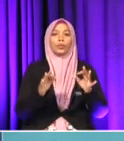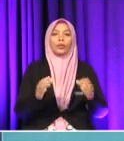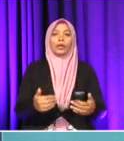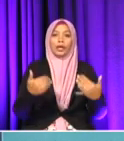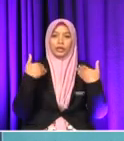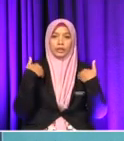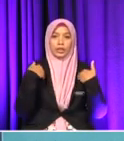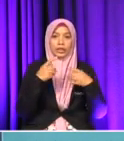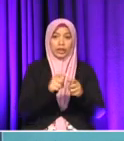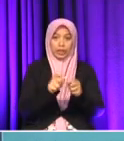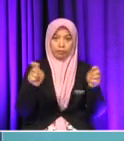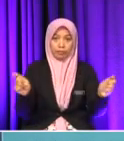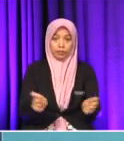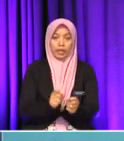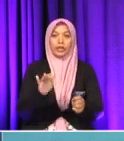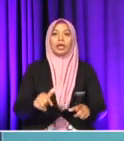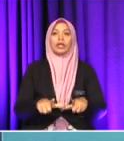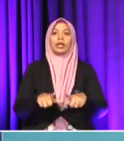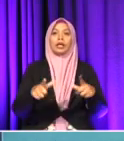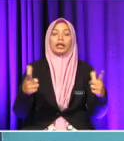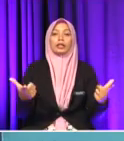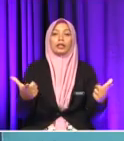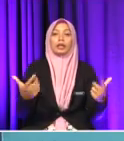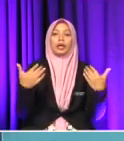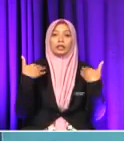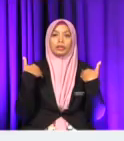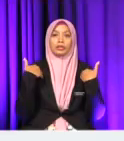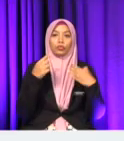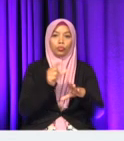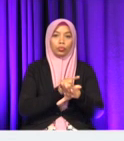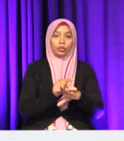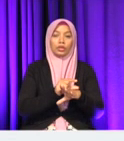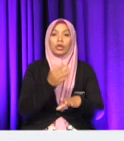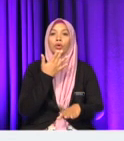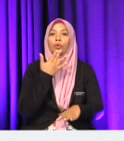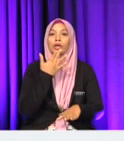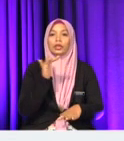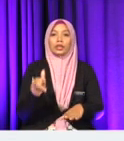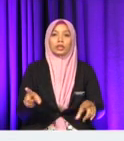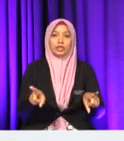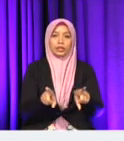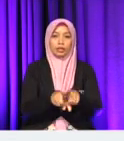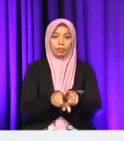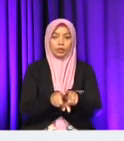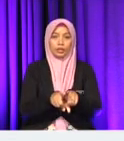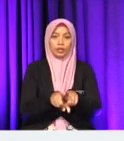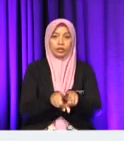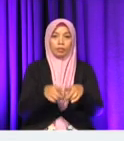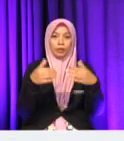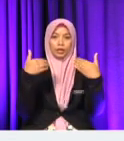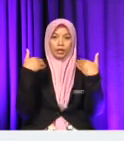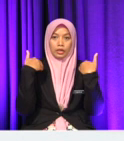ada syarikat-syarikat menggunakan warna yang sama mereka akan meningkatkan warna tersebut dimana-mana sama ada